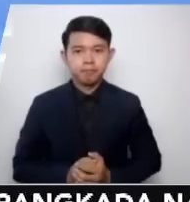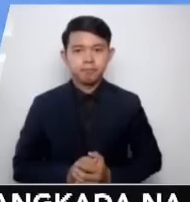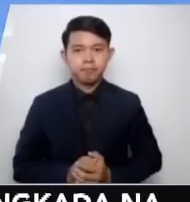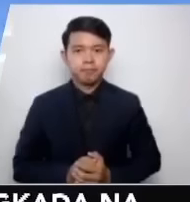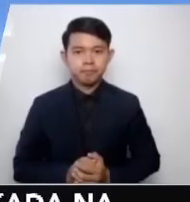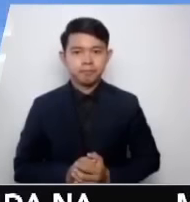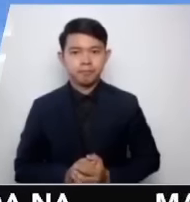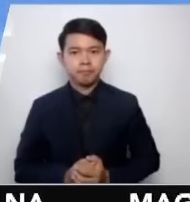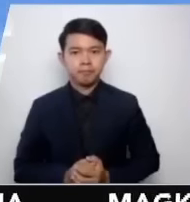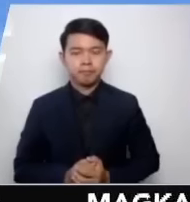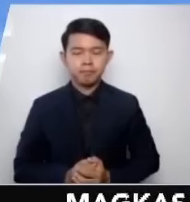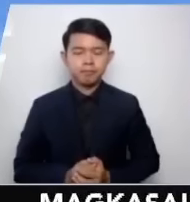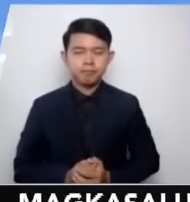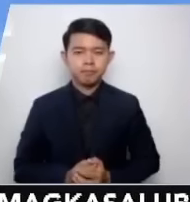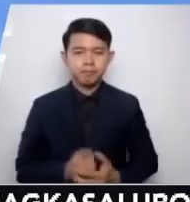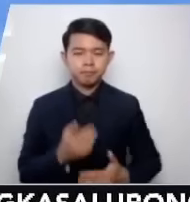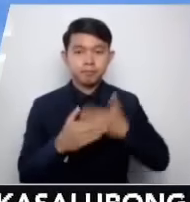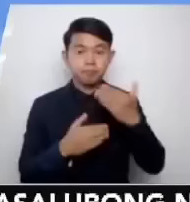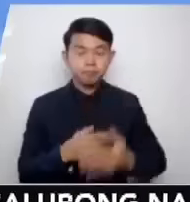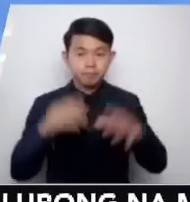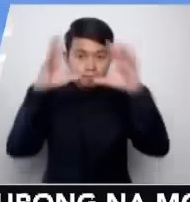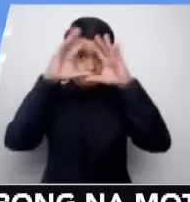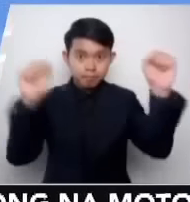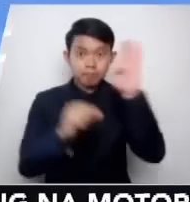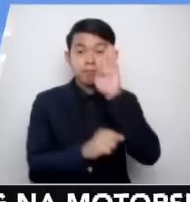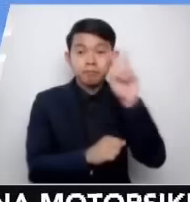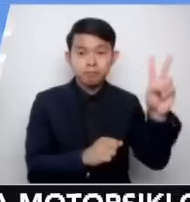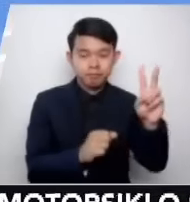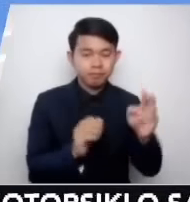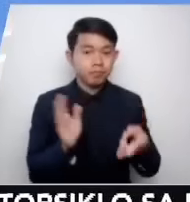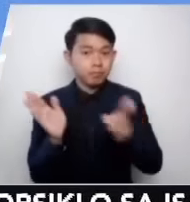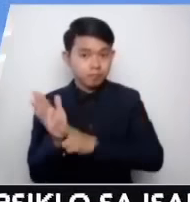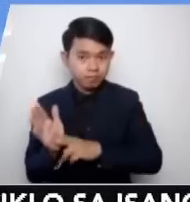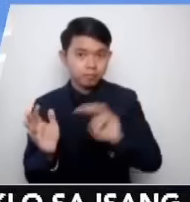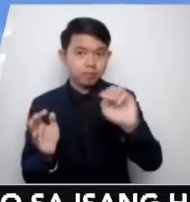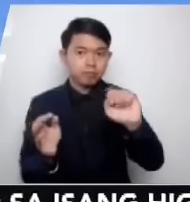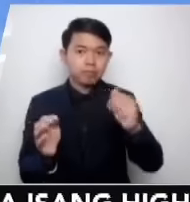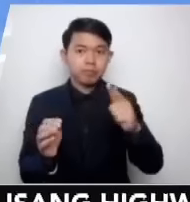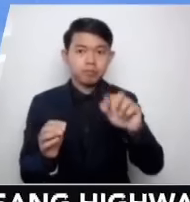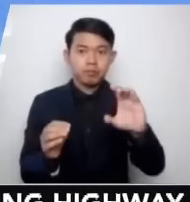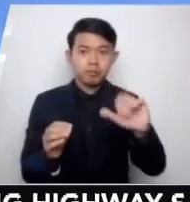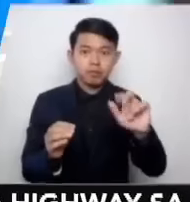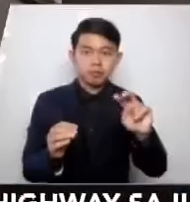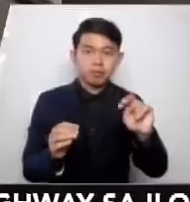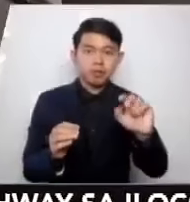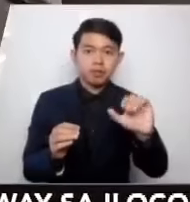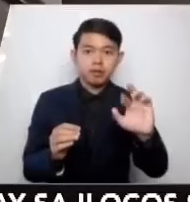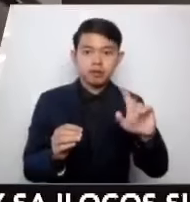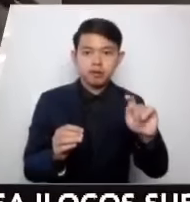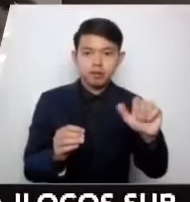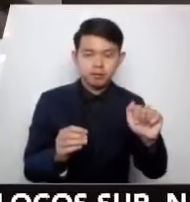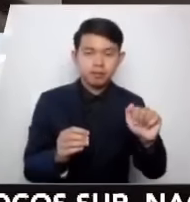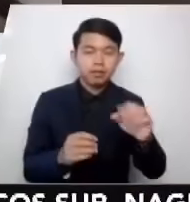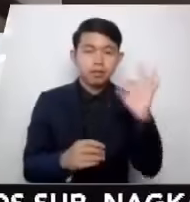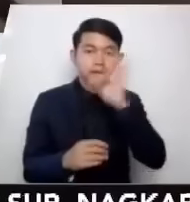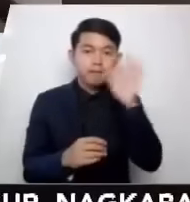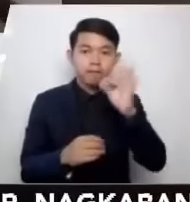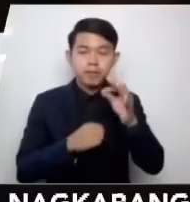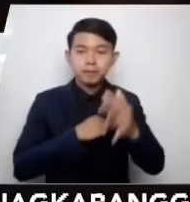Pinirmahan na ni Pangulong Bongbong Marcos ang Magna Carta of Filipino Seafarers. Isinagawa yan sa Malacanang ngayong